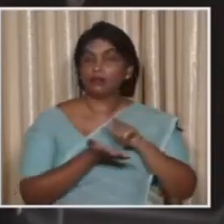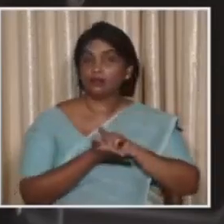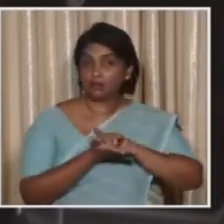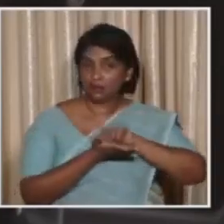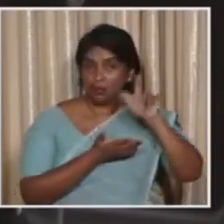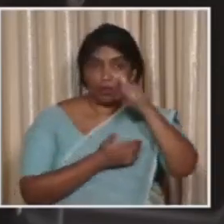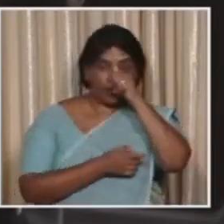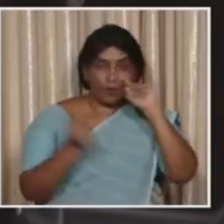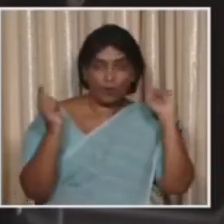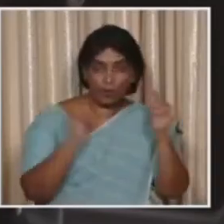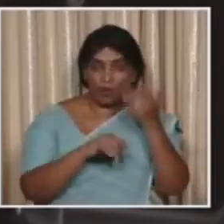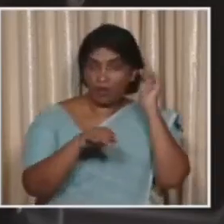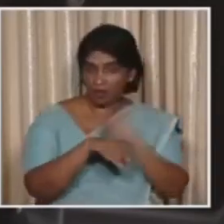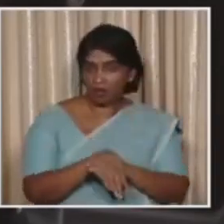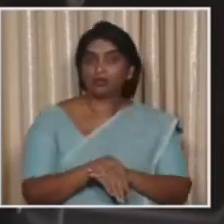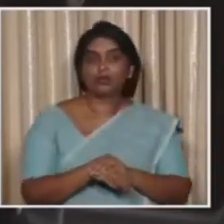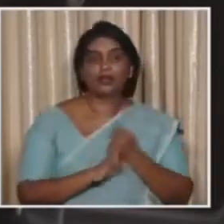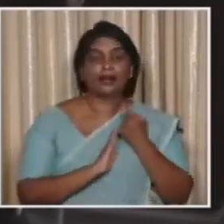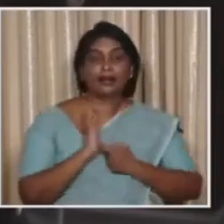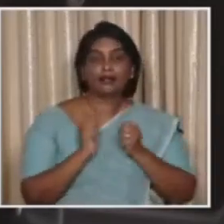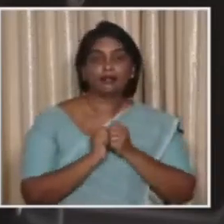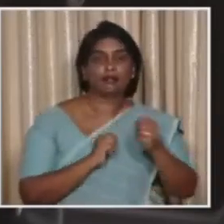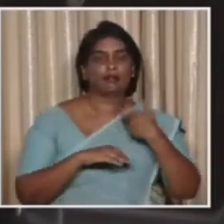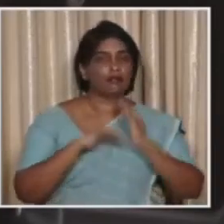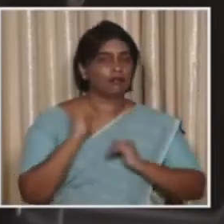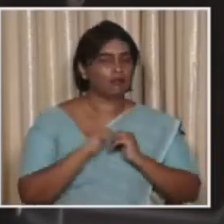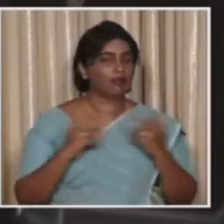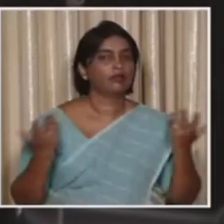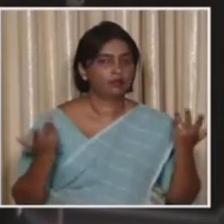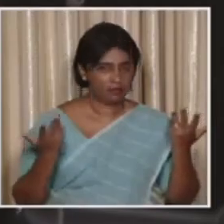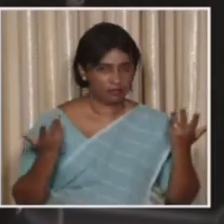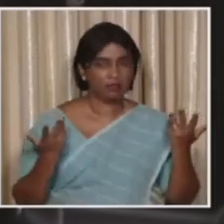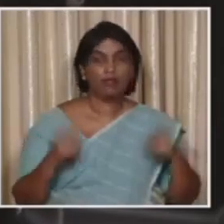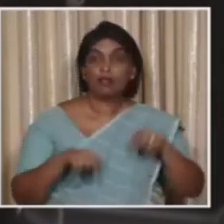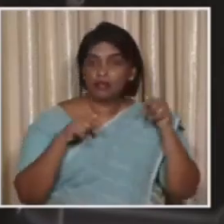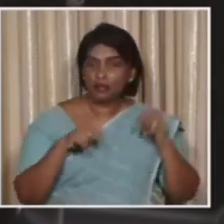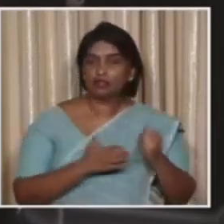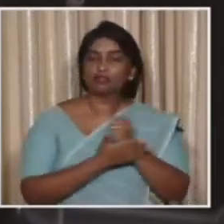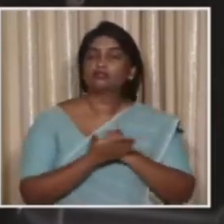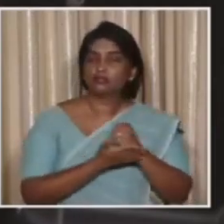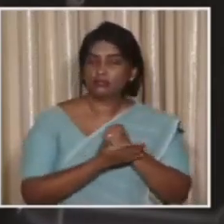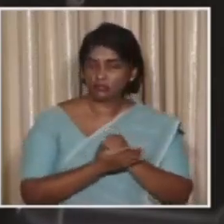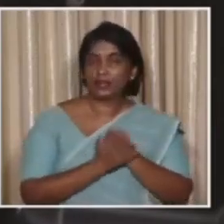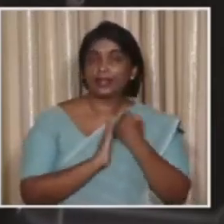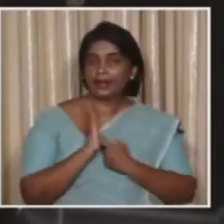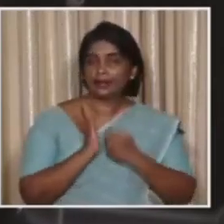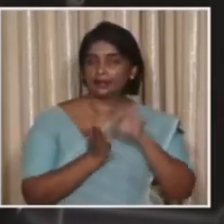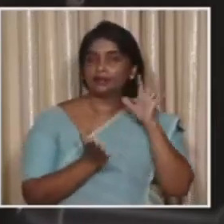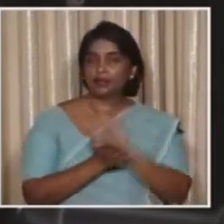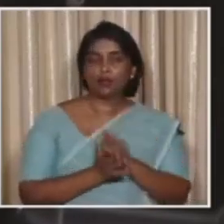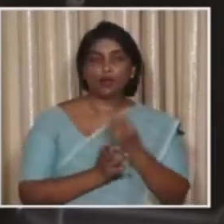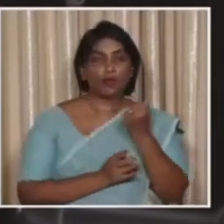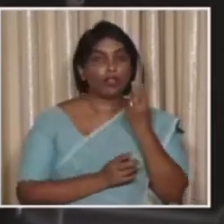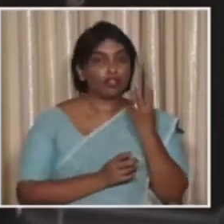එකෙන් හොරෙන් යනකොට අහු වුණත් නීතිය ක්‍රියාත්මක කරන්න අපිට ක්‍රමයක් තිබුණේ නැහැ. දැන් මේ ටික සේරම නීතිගත කරලා